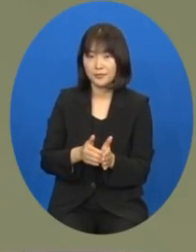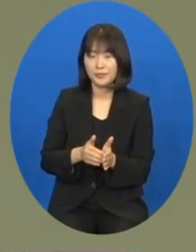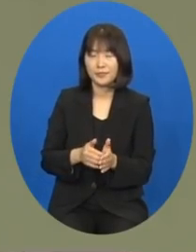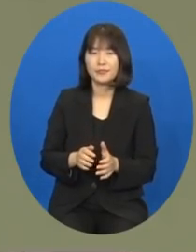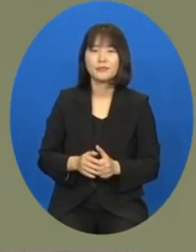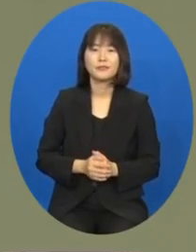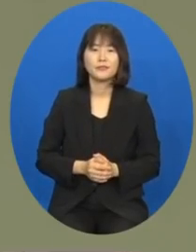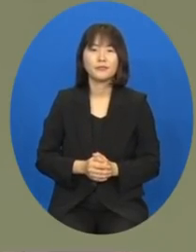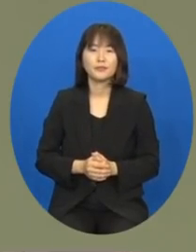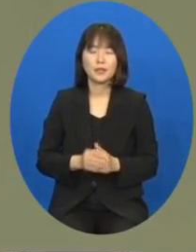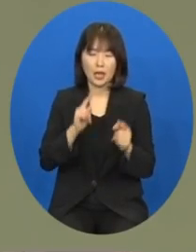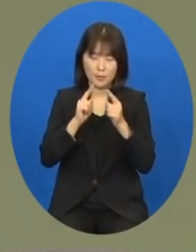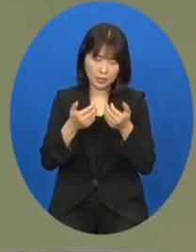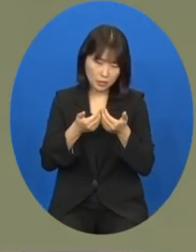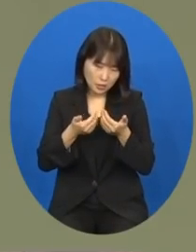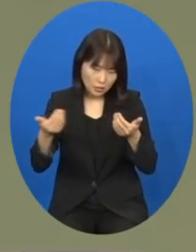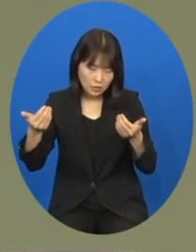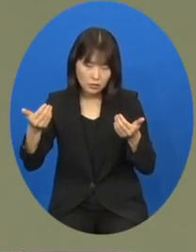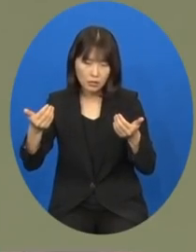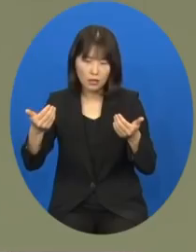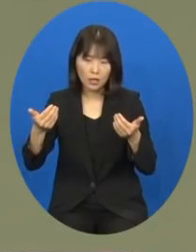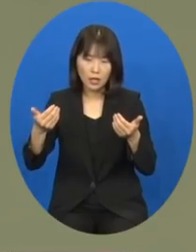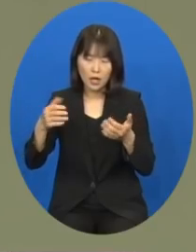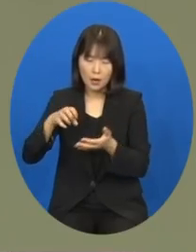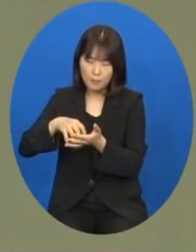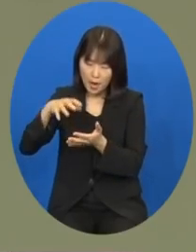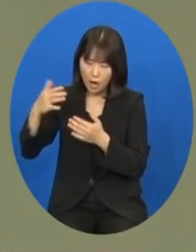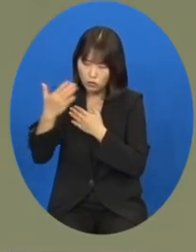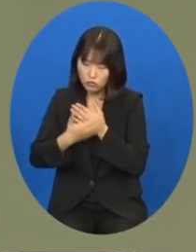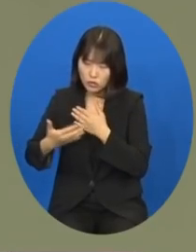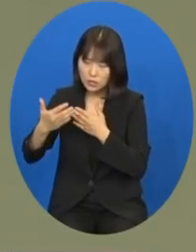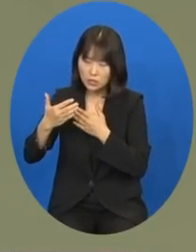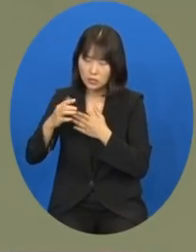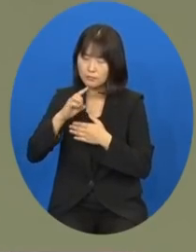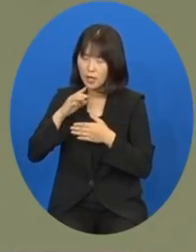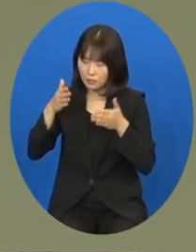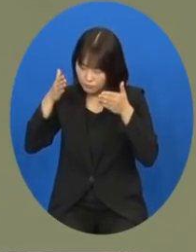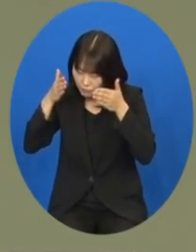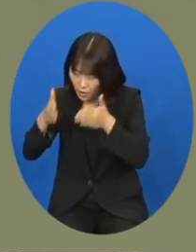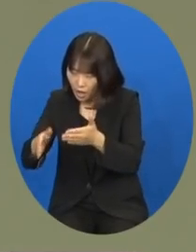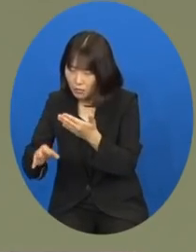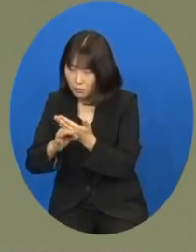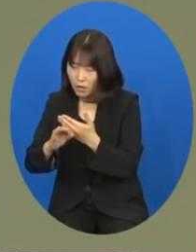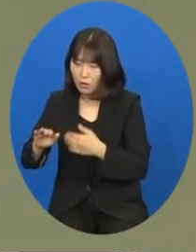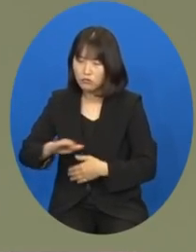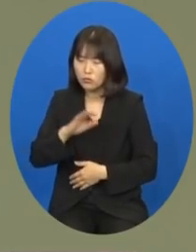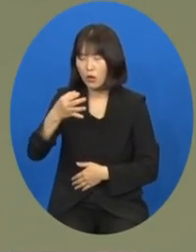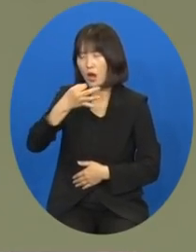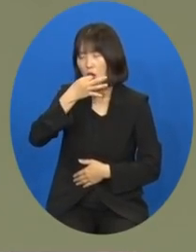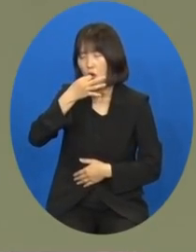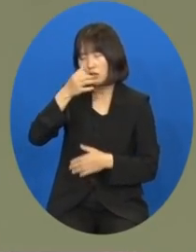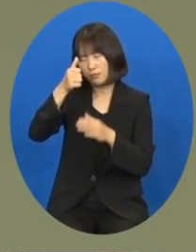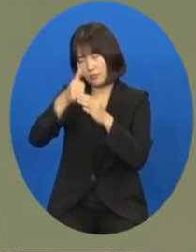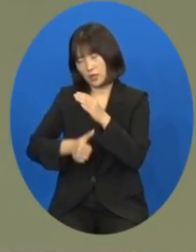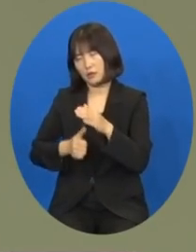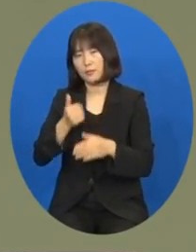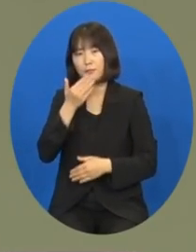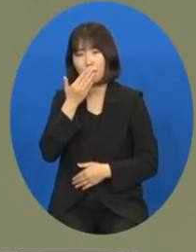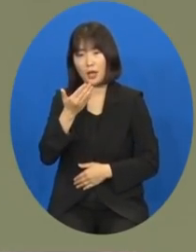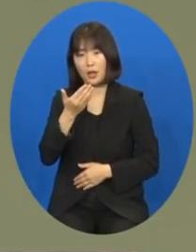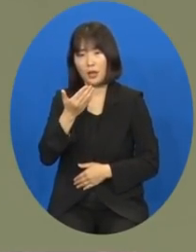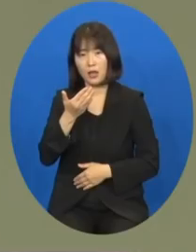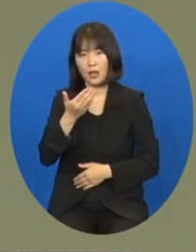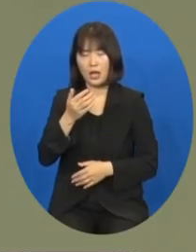빵과 육신의 일에만 매달리다 보면 우리 또 욕심과 탐스 메 넘어갈 수 있고요 어느덧 가벼운 유다